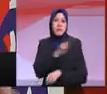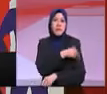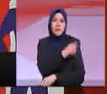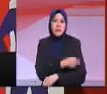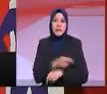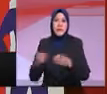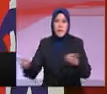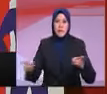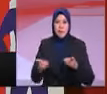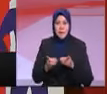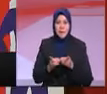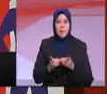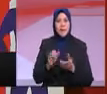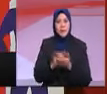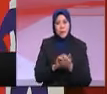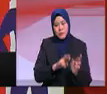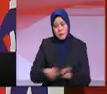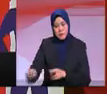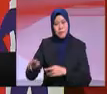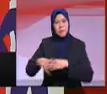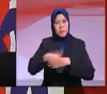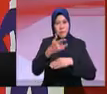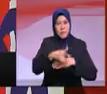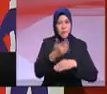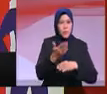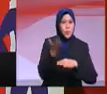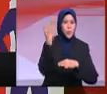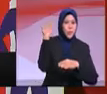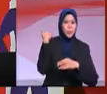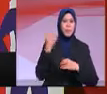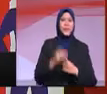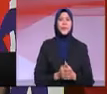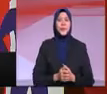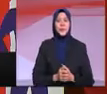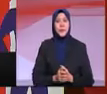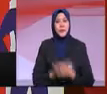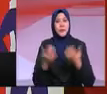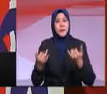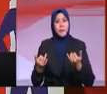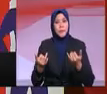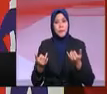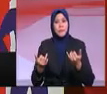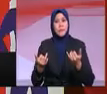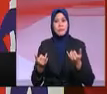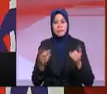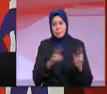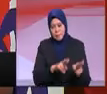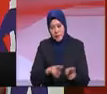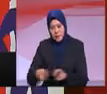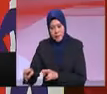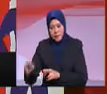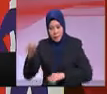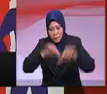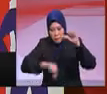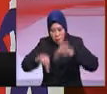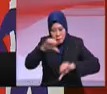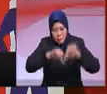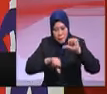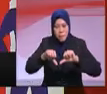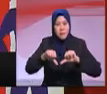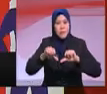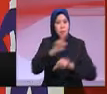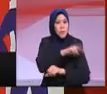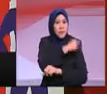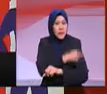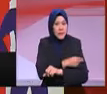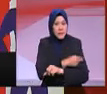inilah perancangan kita pada peringkat yang awal. Dan jadi kesatuan dari segi perancangan dari makmal ke hospital dan